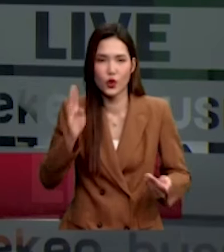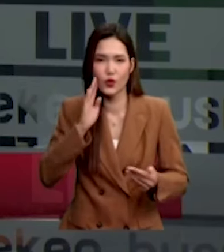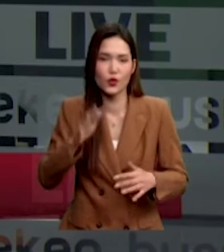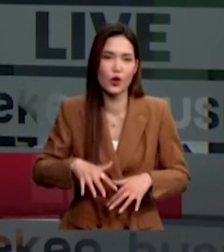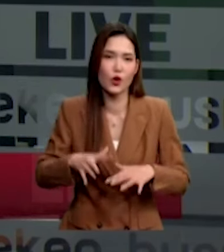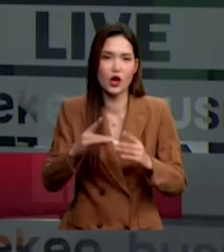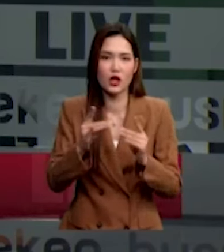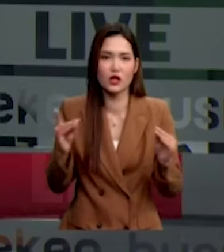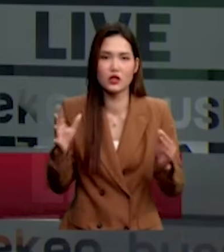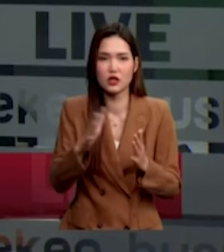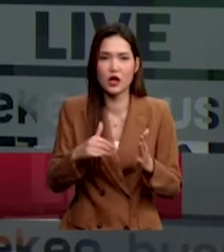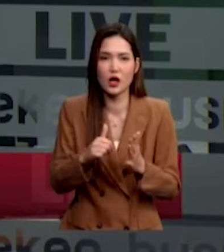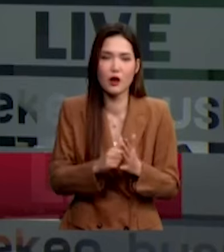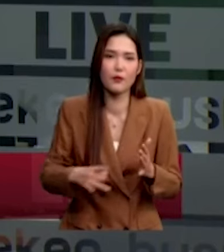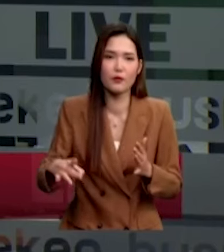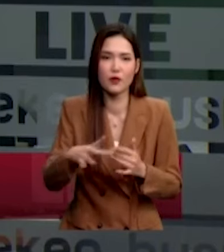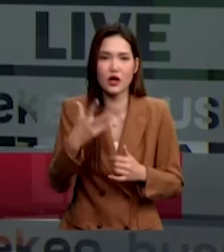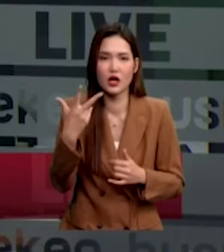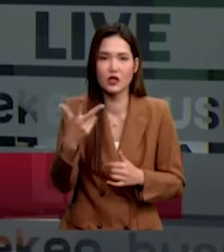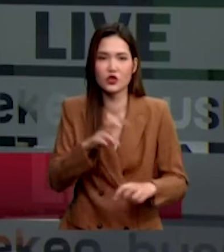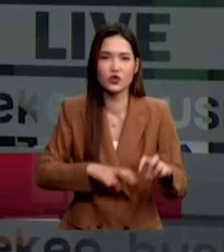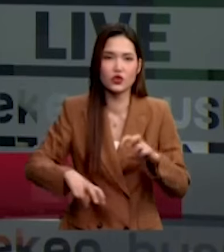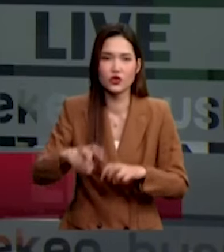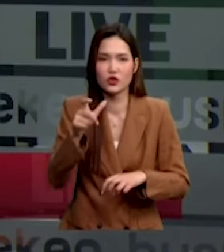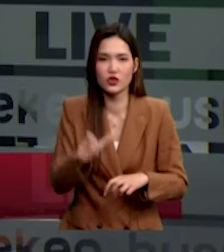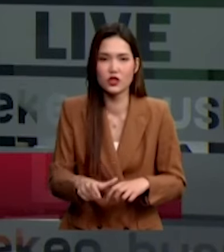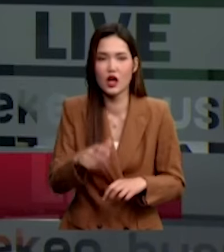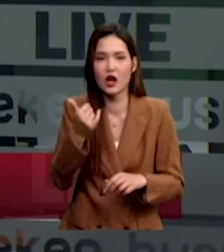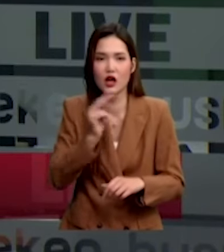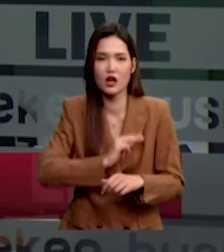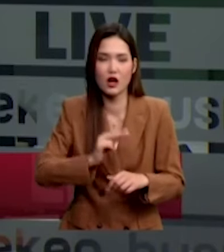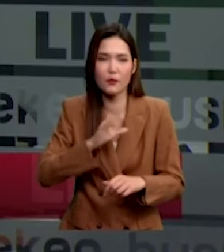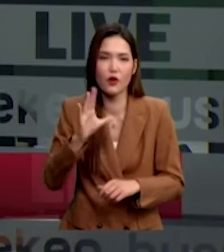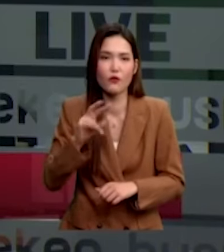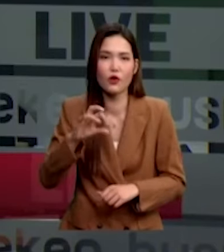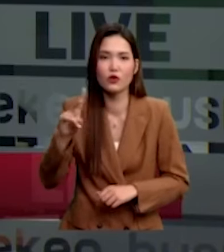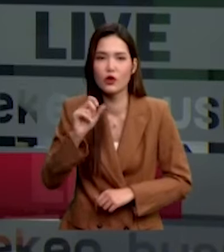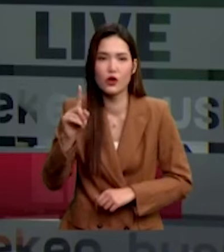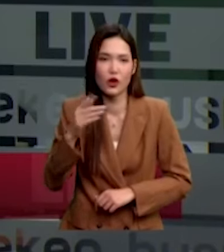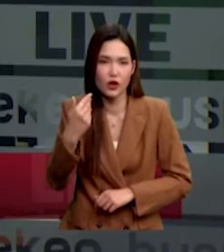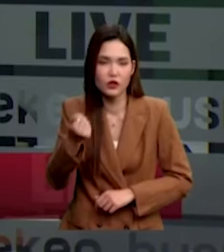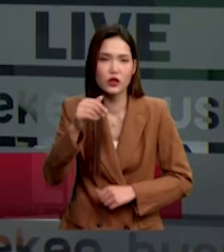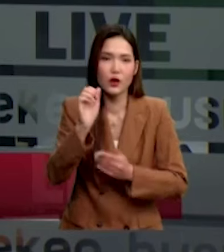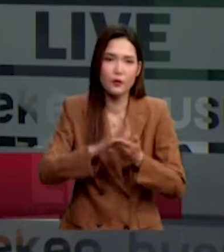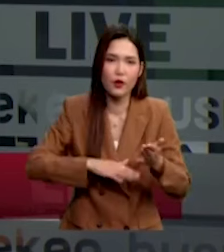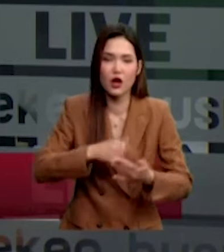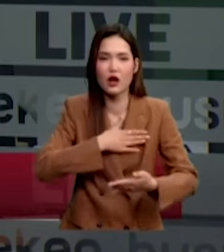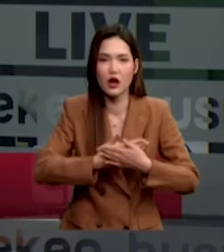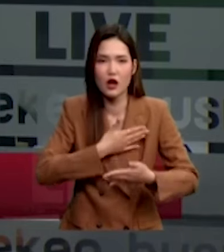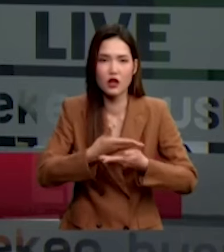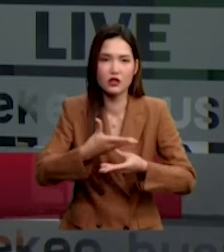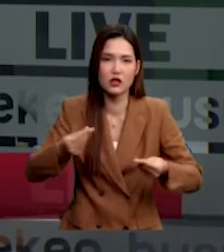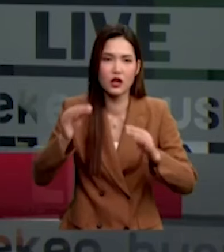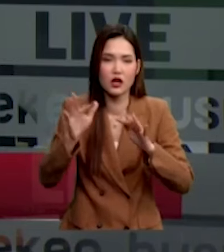снес мост. В регионе ведется поиск 3 человек. В местной реке работают водолазы. В горах продолжается активное таяние снега, и